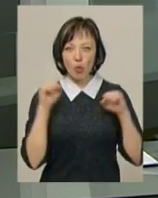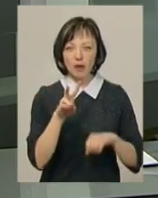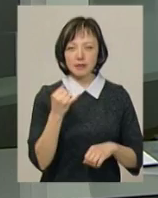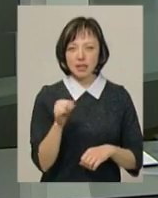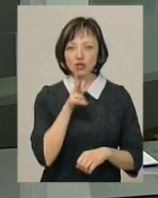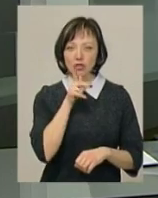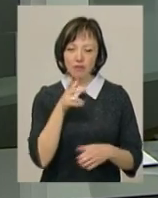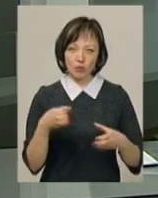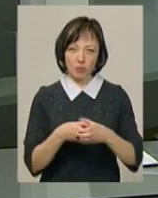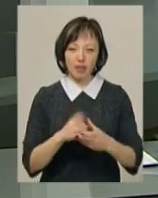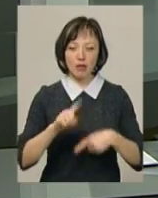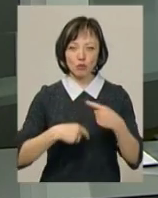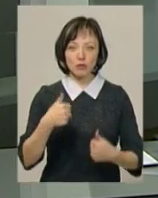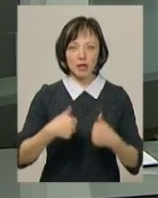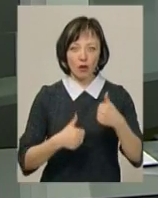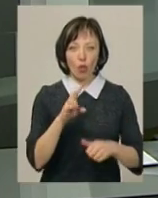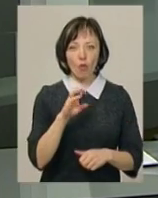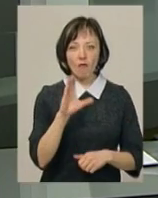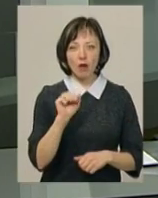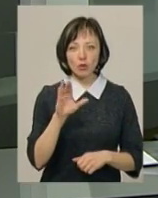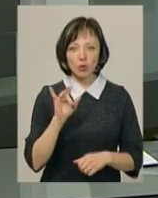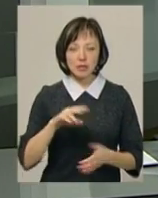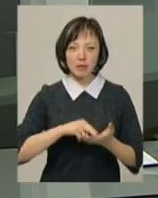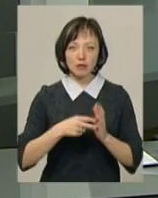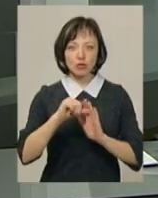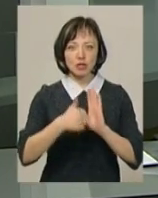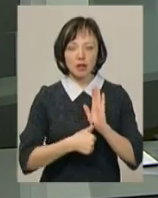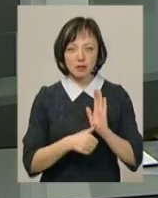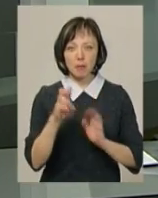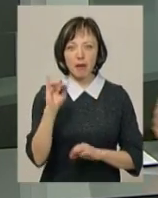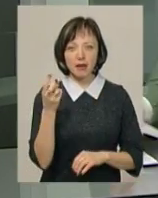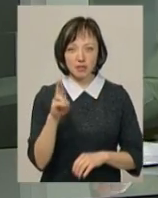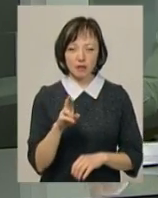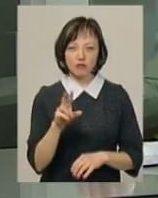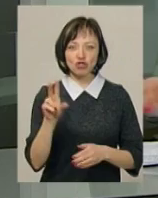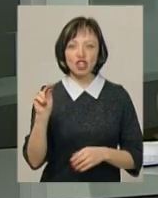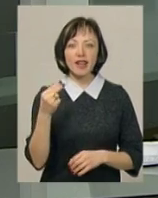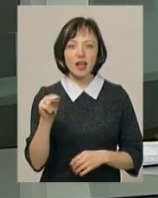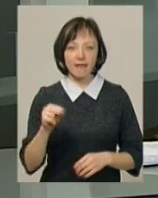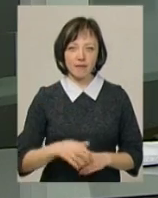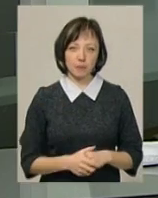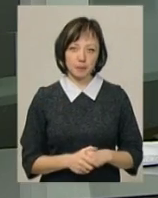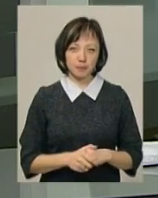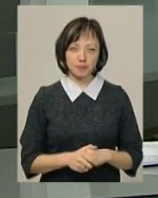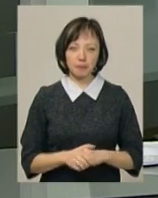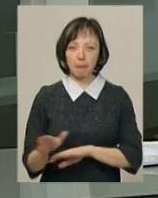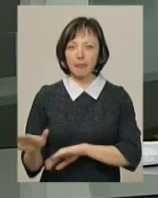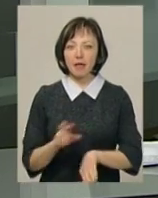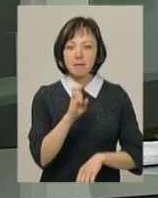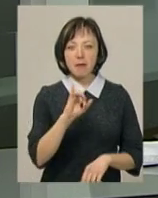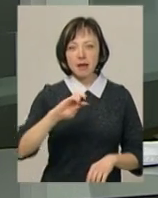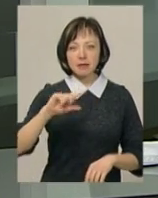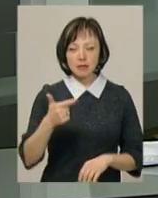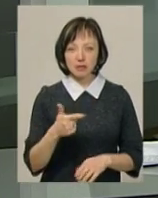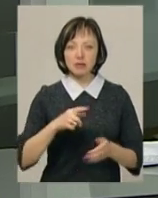Чернівецьку Буковинку. Наступні ігри в новатора заплановані на 16 березня в Чернігові. У березні в Україні